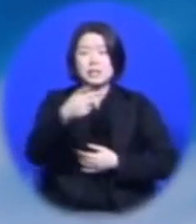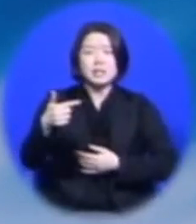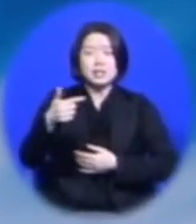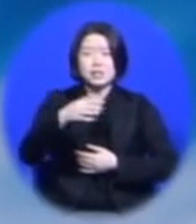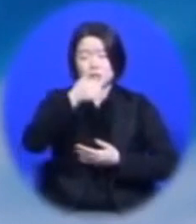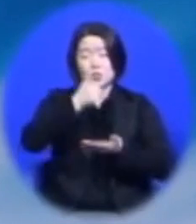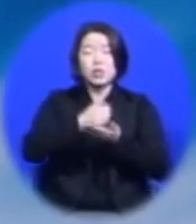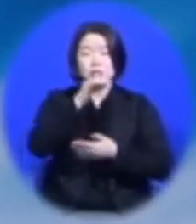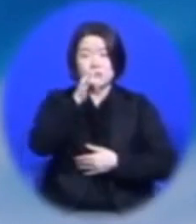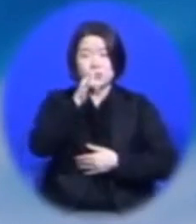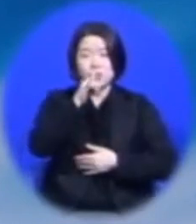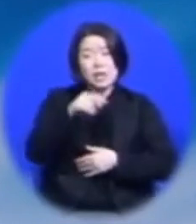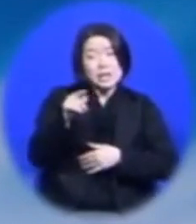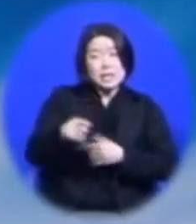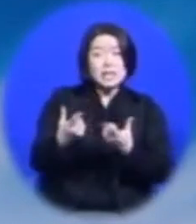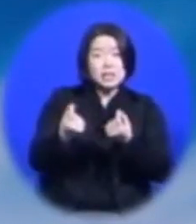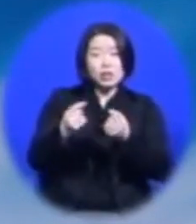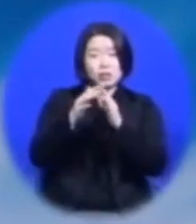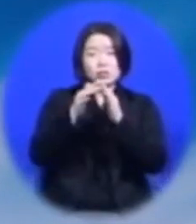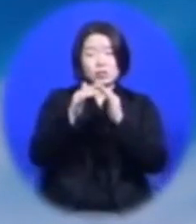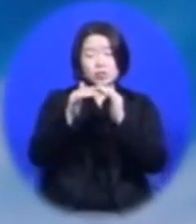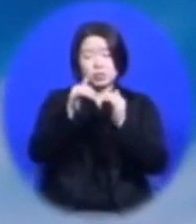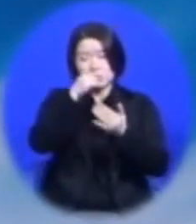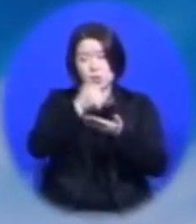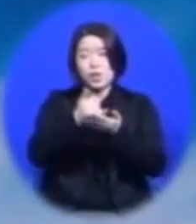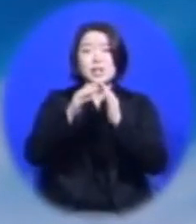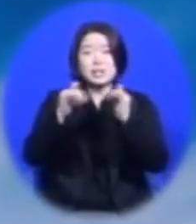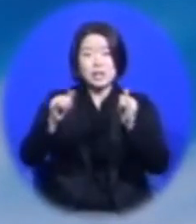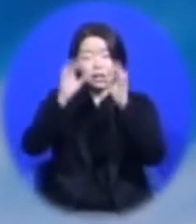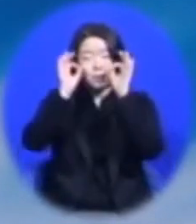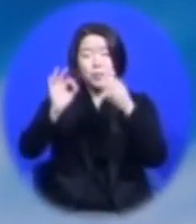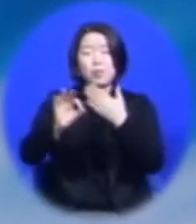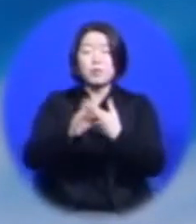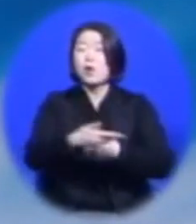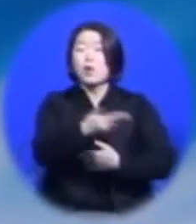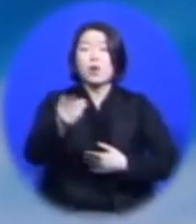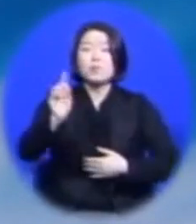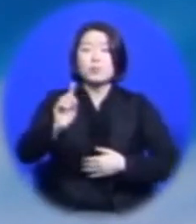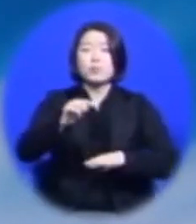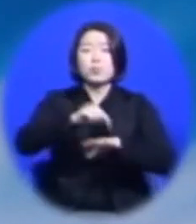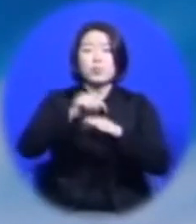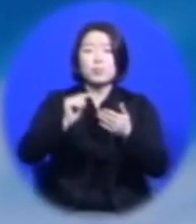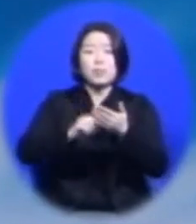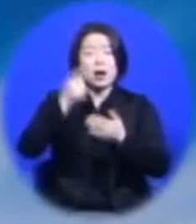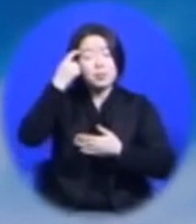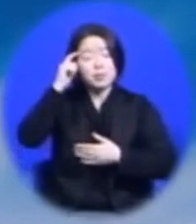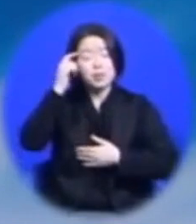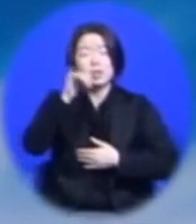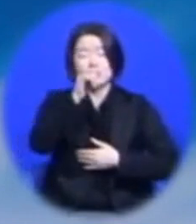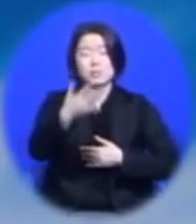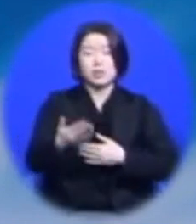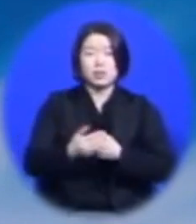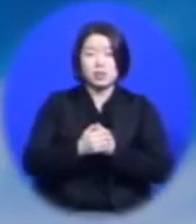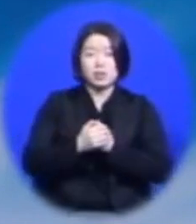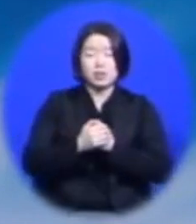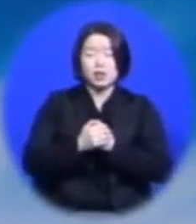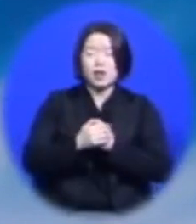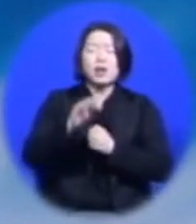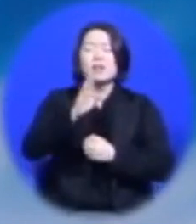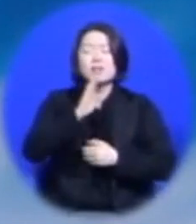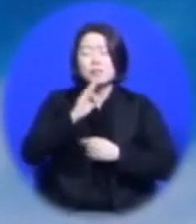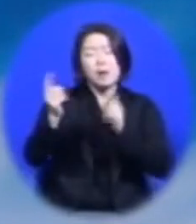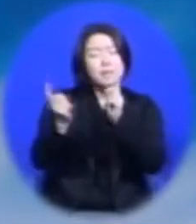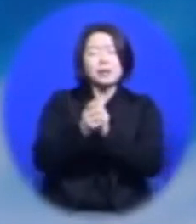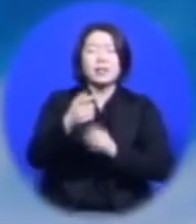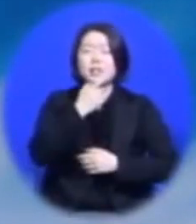지은 사람을 보면 여러분은 어떤 마음이 드십니까? 정말 상종하기 싫지요. 뉴스